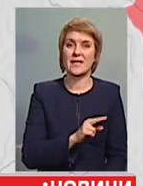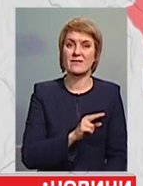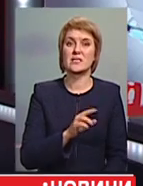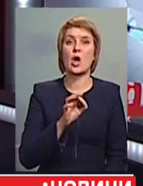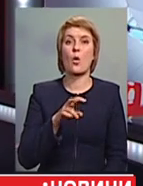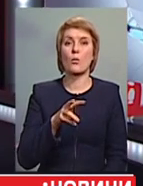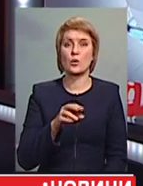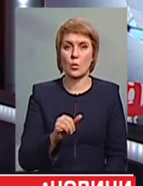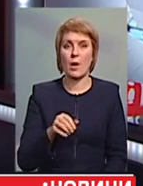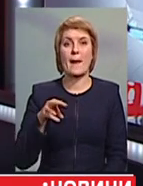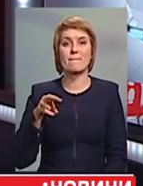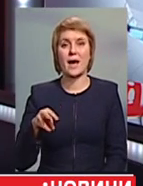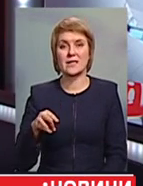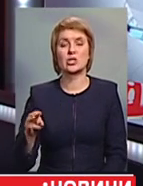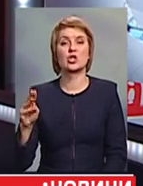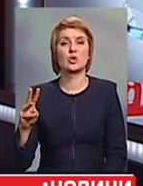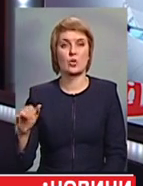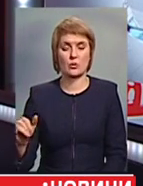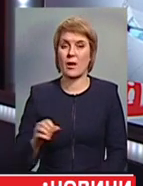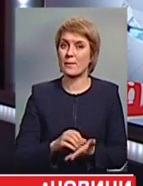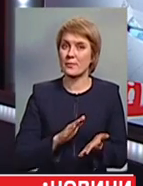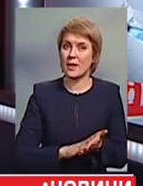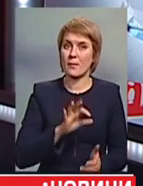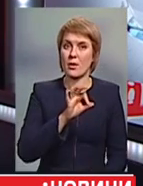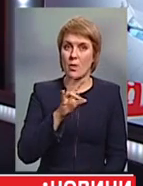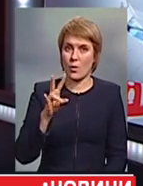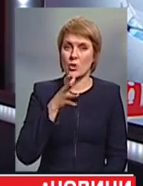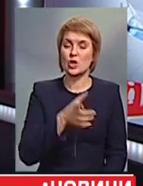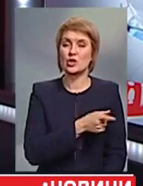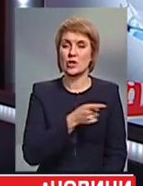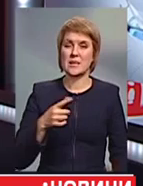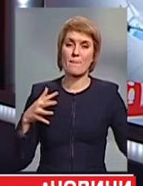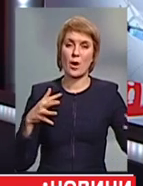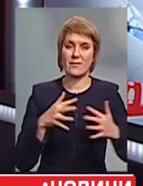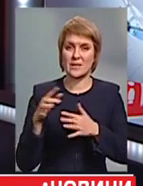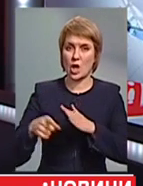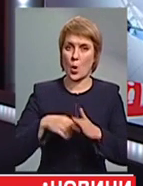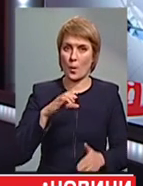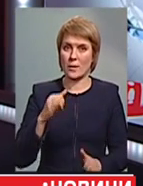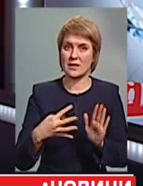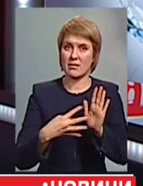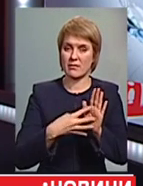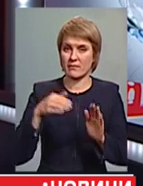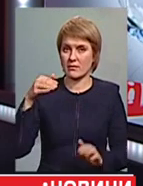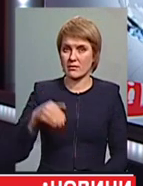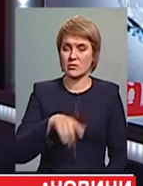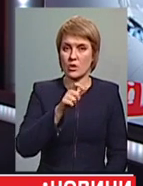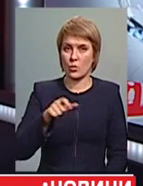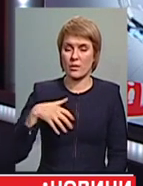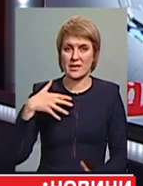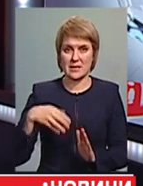Широкино. І за даними ООН, за час бойових дій на Донбасі понад 9 тисяч людей загинуло, ще